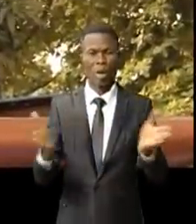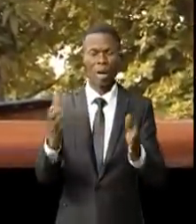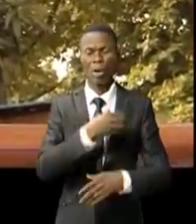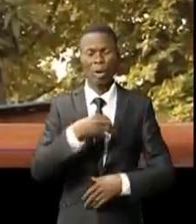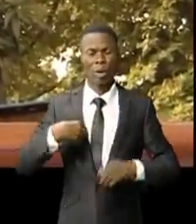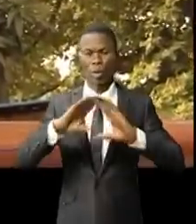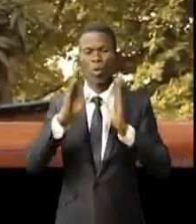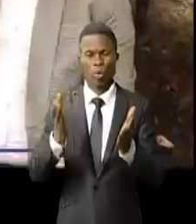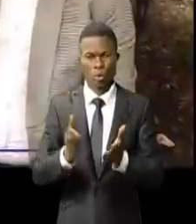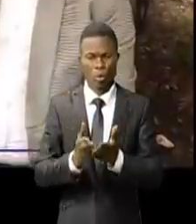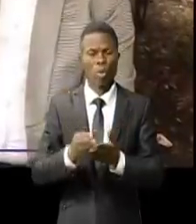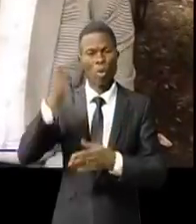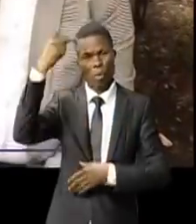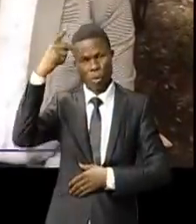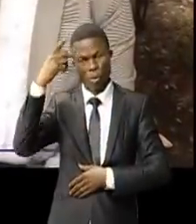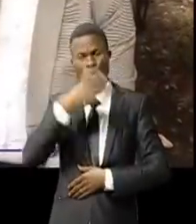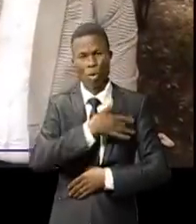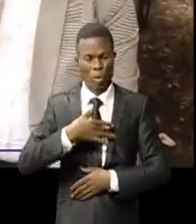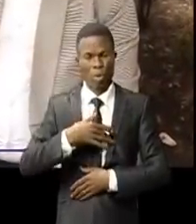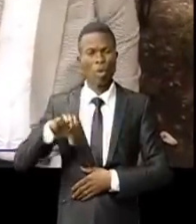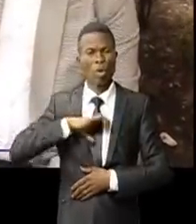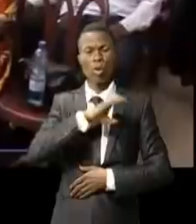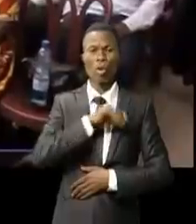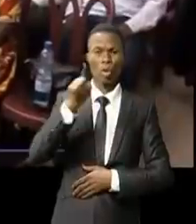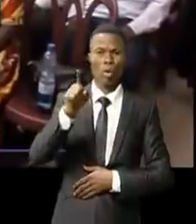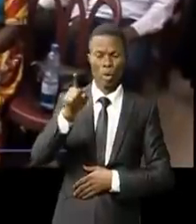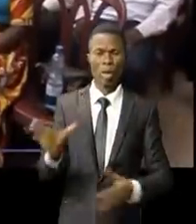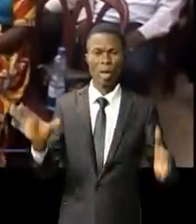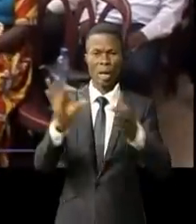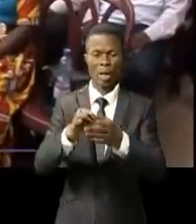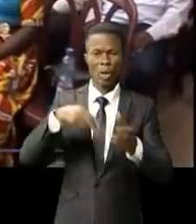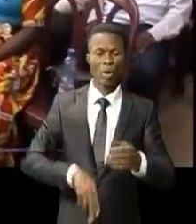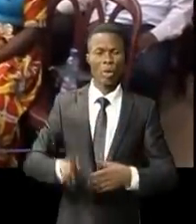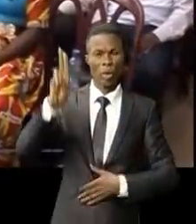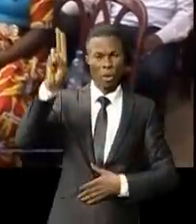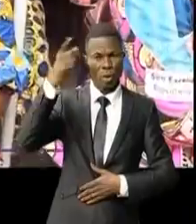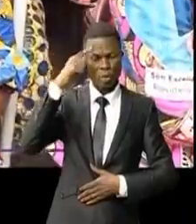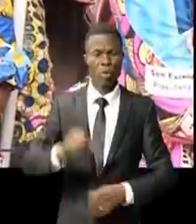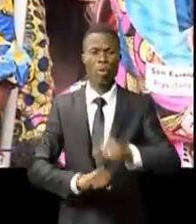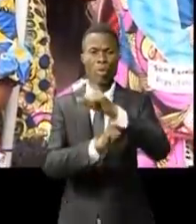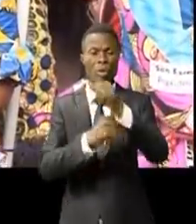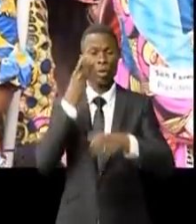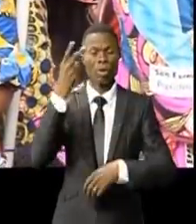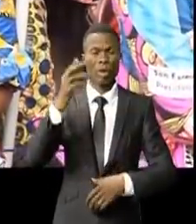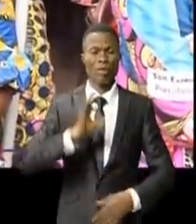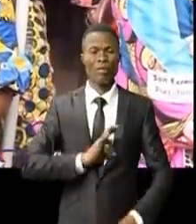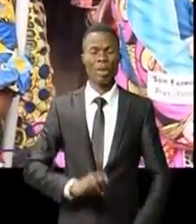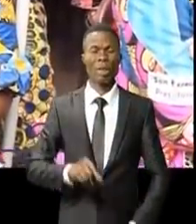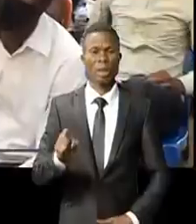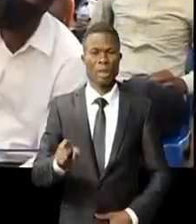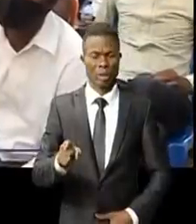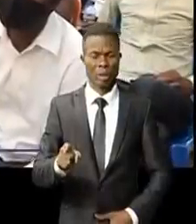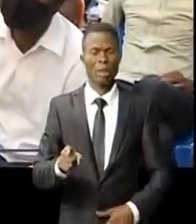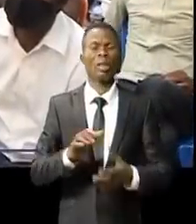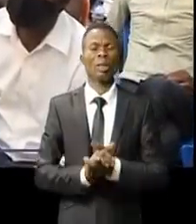de toutes les tendances au nom de son comité à rejoindre l'UDPS pour soutenir la vision du chef de l'État,